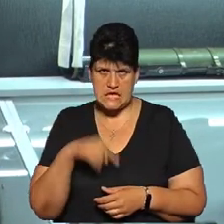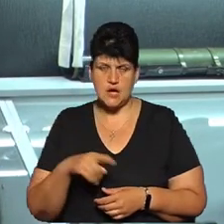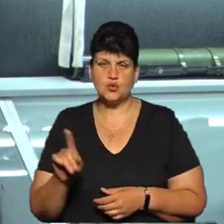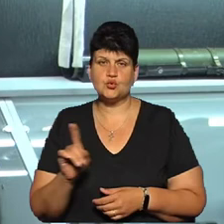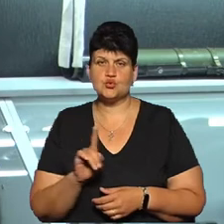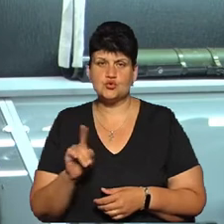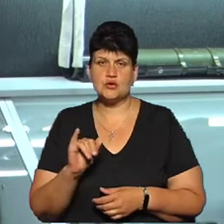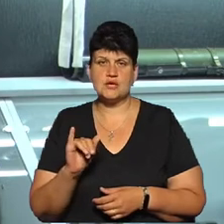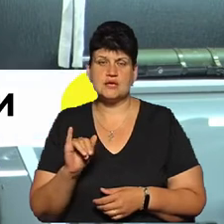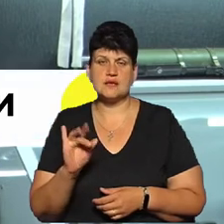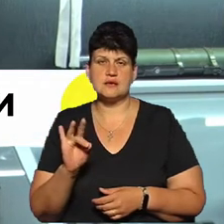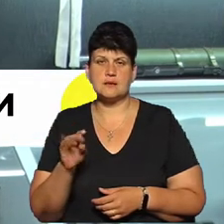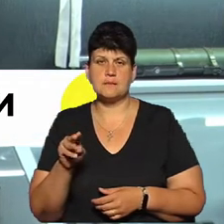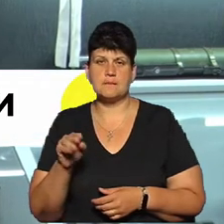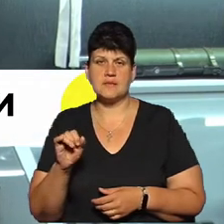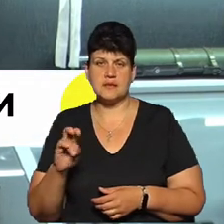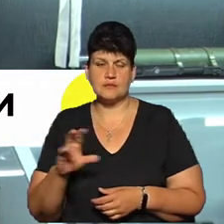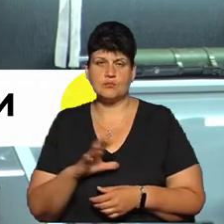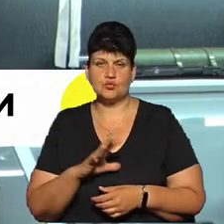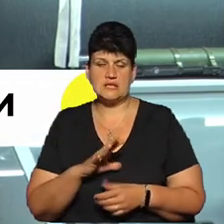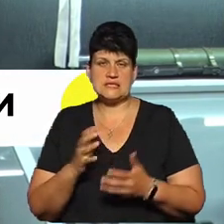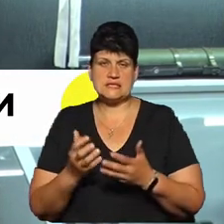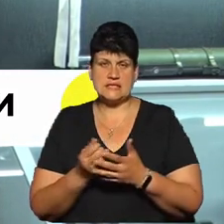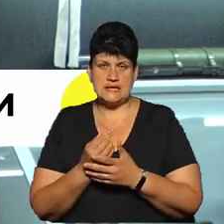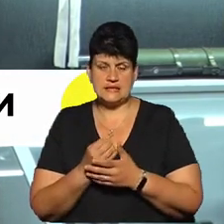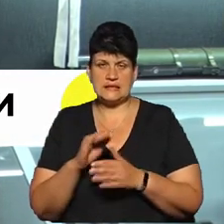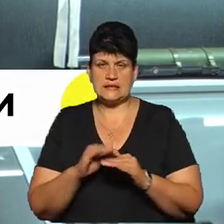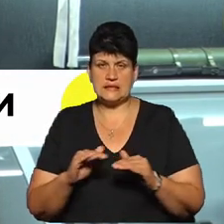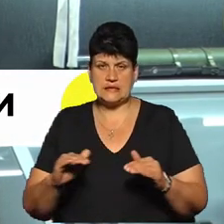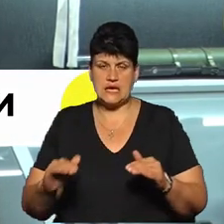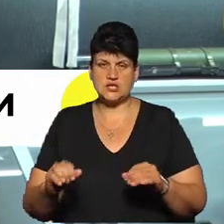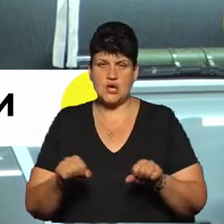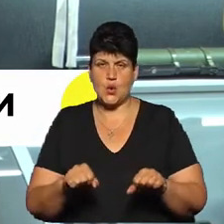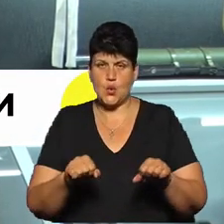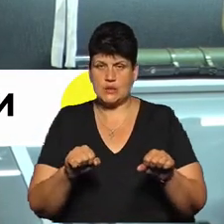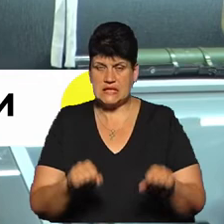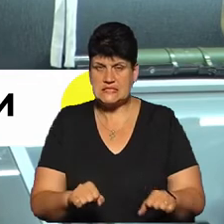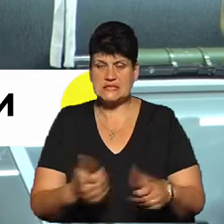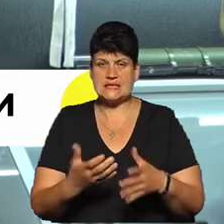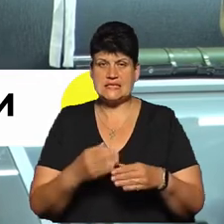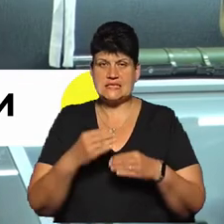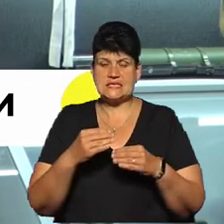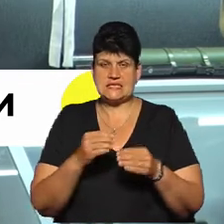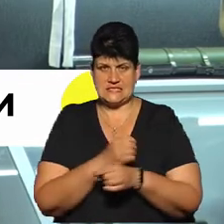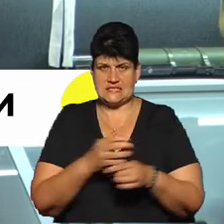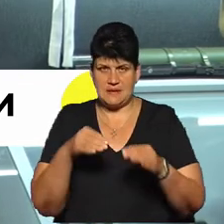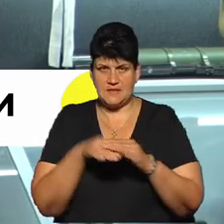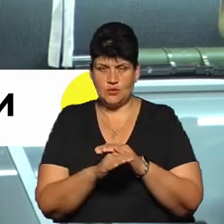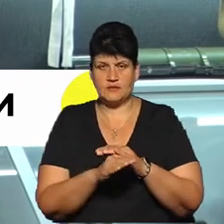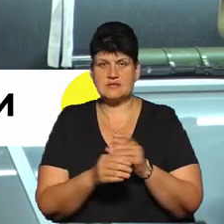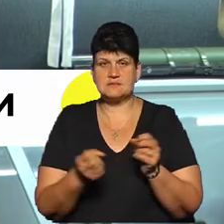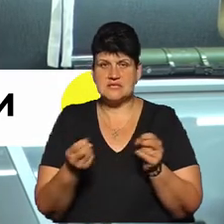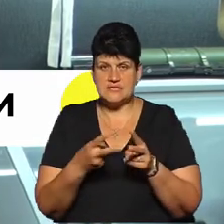була знайдена дитяча колиска замінована. Замінована дитяча колиска, спеціально замінована так, щоб під подушечкою спеціально зроблена на